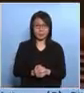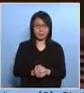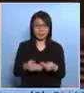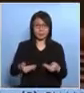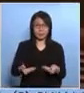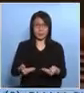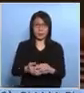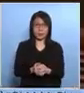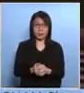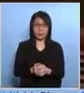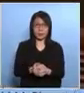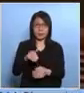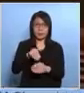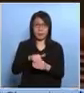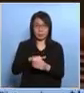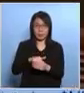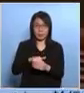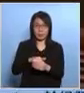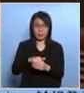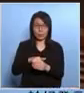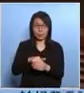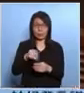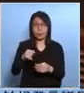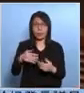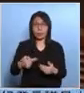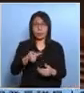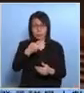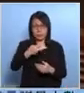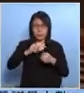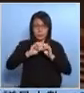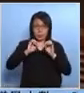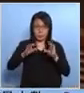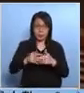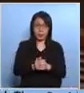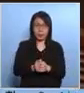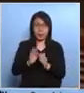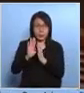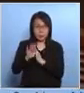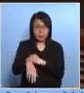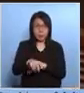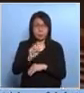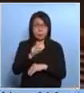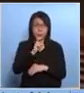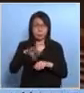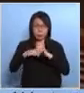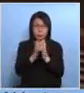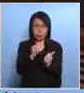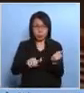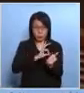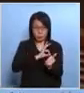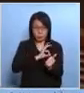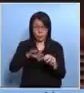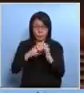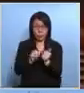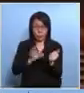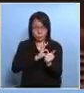今日其實也過不了，大家知道，因為現在只是二讀，二讀之後仍然有全體委員會，全體